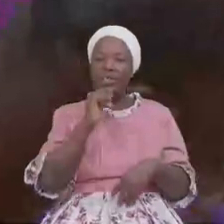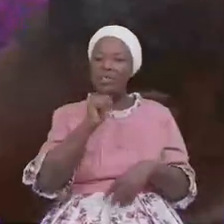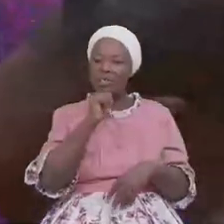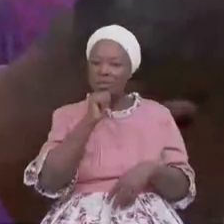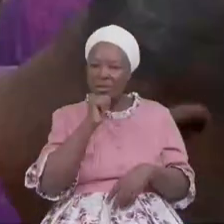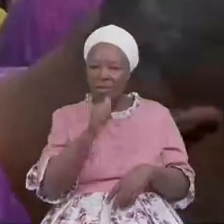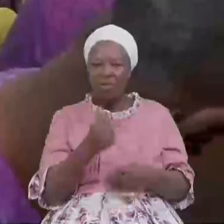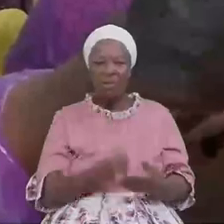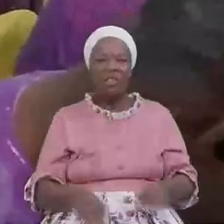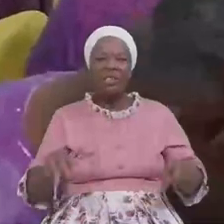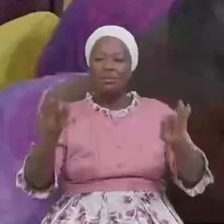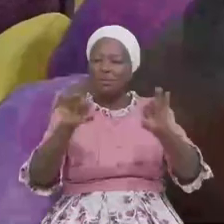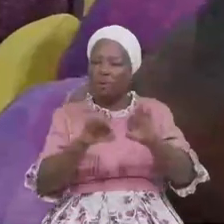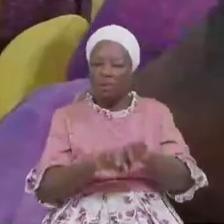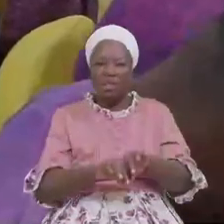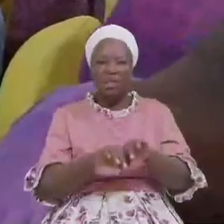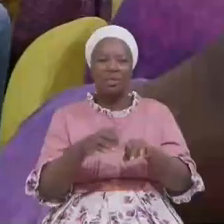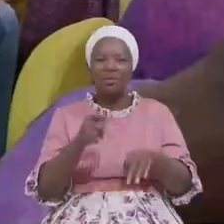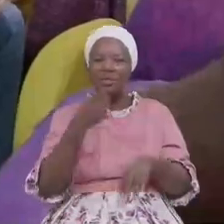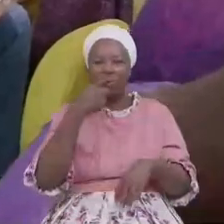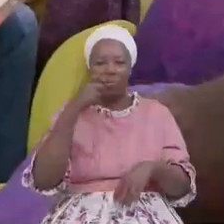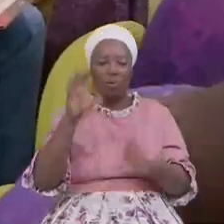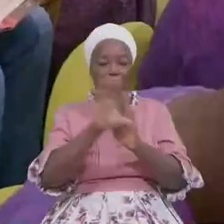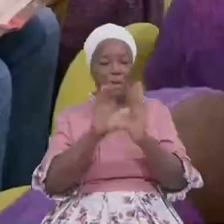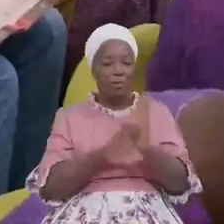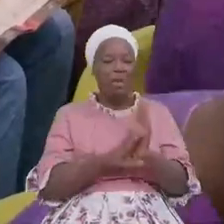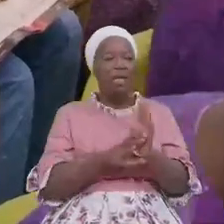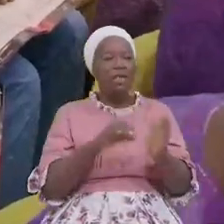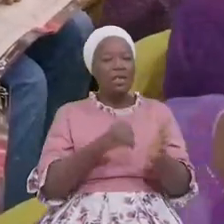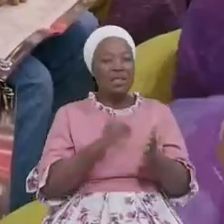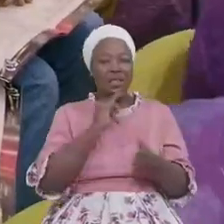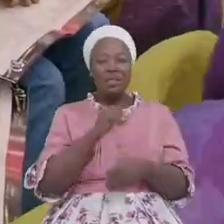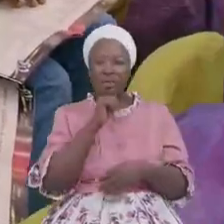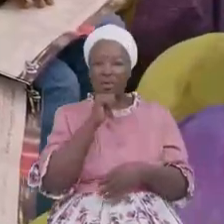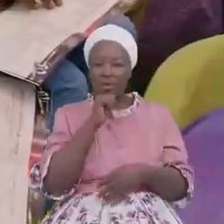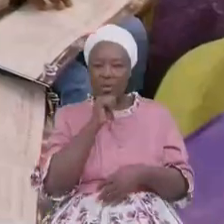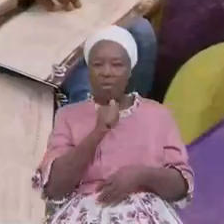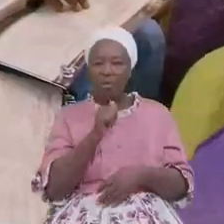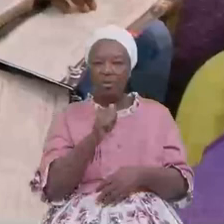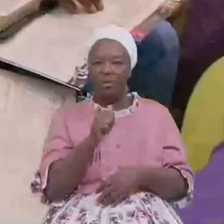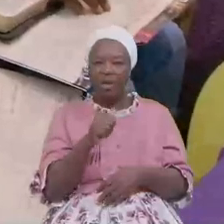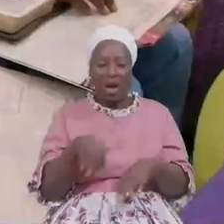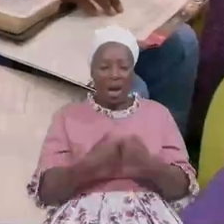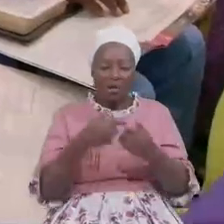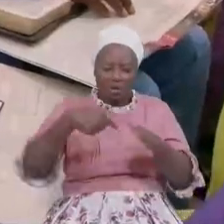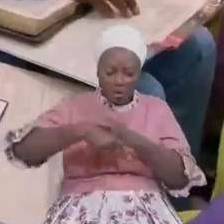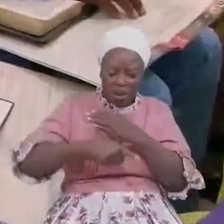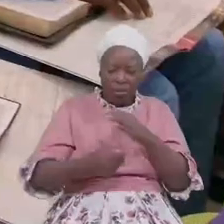Ce n'est pas l'importance du commandement. Ce n'est pas la profondeur, la hauteur, la